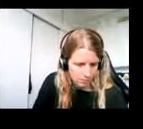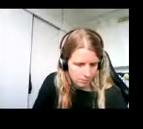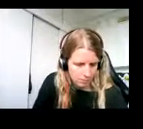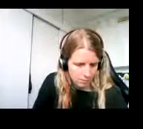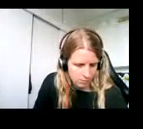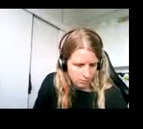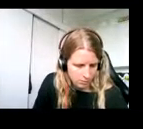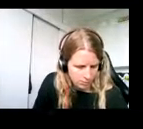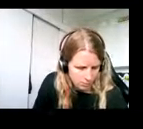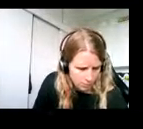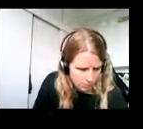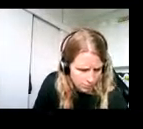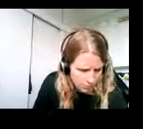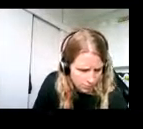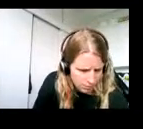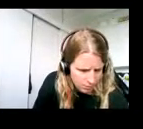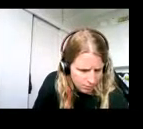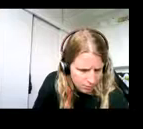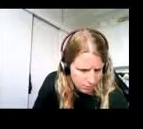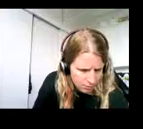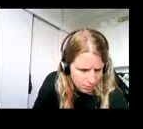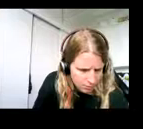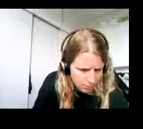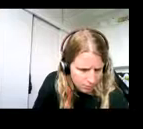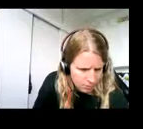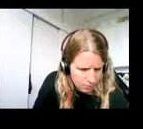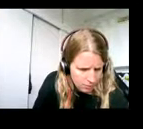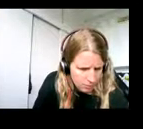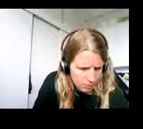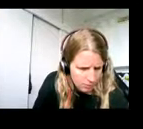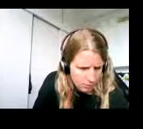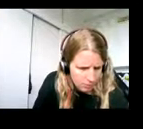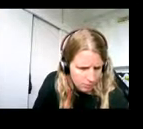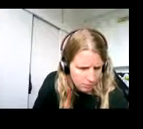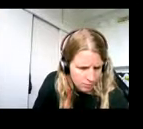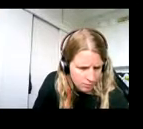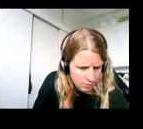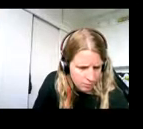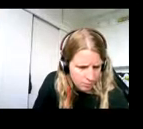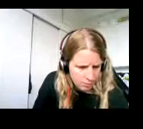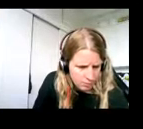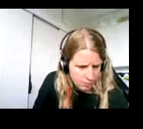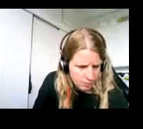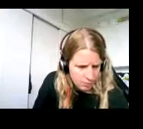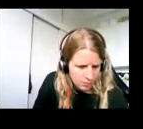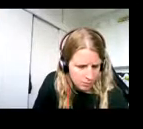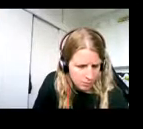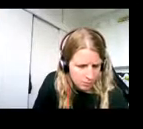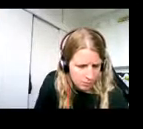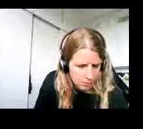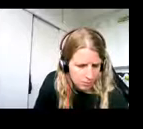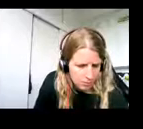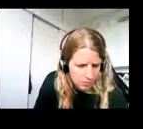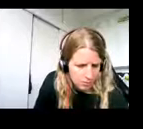Dus zelfs als dat maar over één deelnemer gaat. Ook heel duidelijk willen we nog een keer stellen dat dat gaat over de fysieke leeftijd en dus niet de mentale